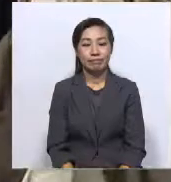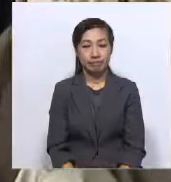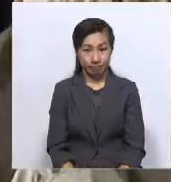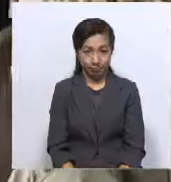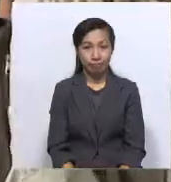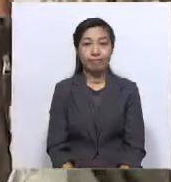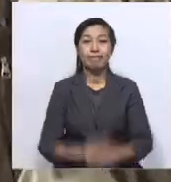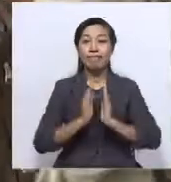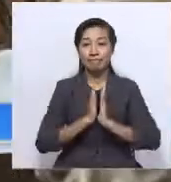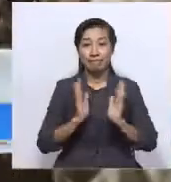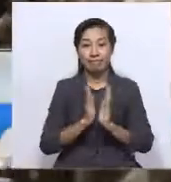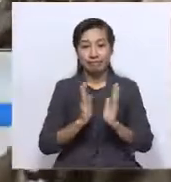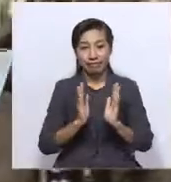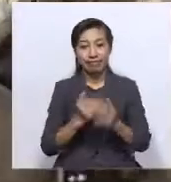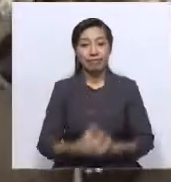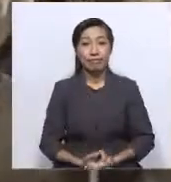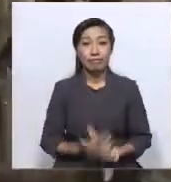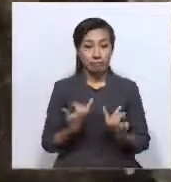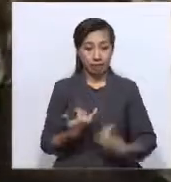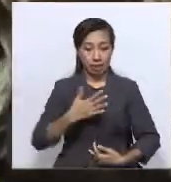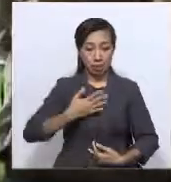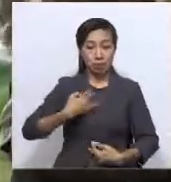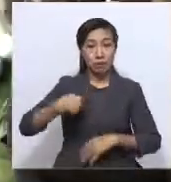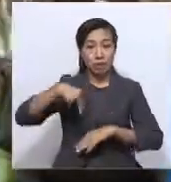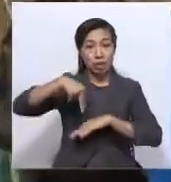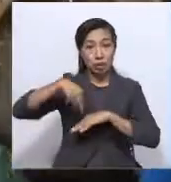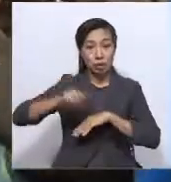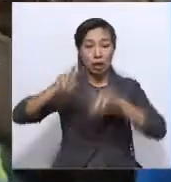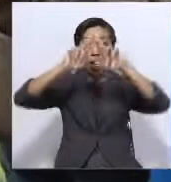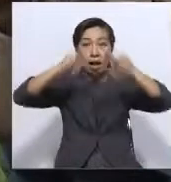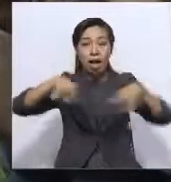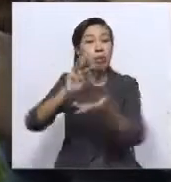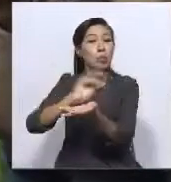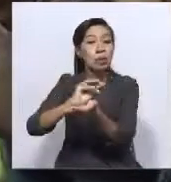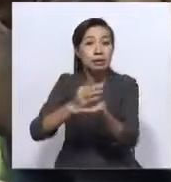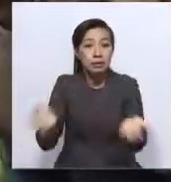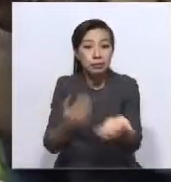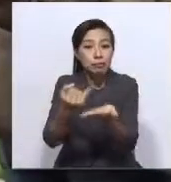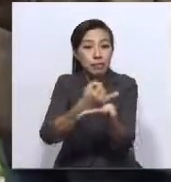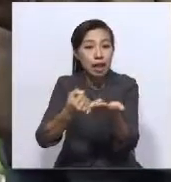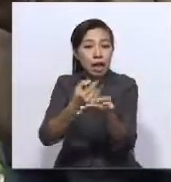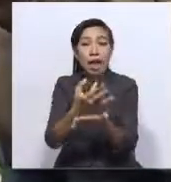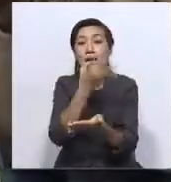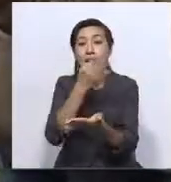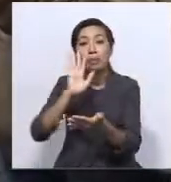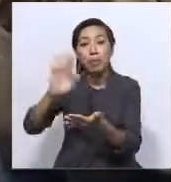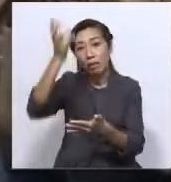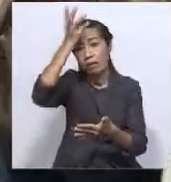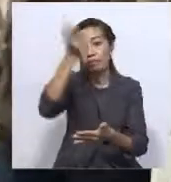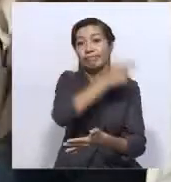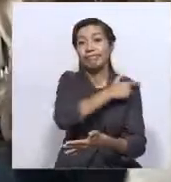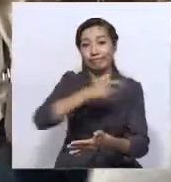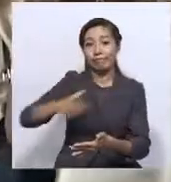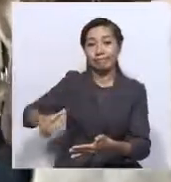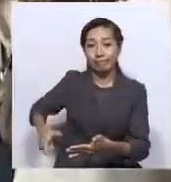ครับขอบคุณคุณสถานุคุณศิริลักษณ์ครับขณะนี้นะครับผมยืนอยู่ภายในร้านมูลนิธิส่งเสริมศิลปาชีพในสมเด็จพระนางเจ้าสิริกิติ์พระบรม